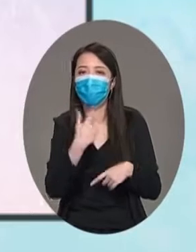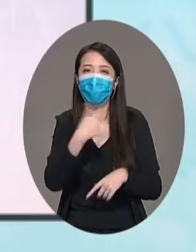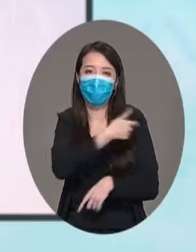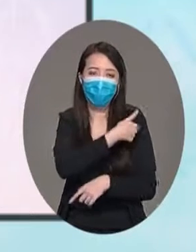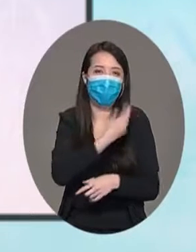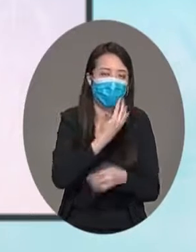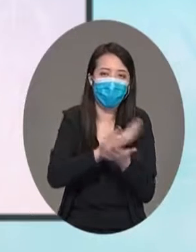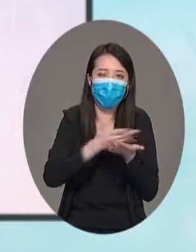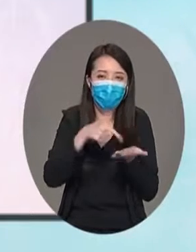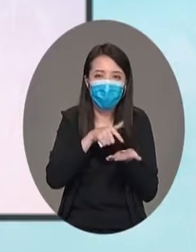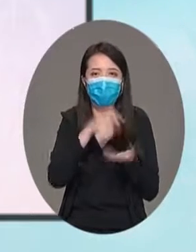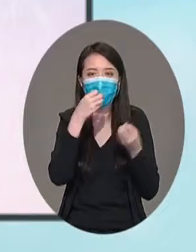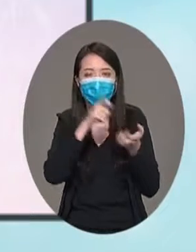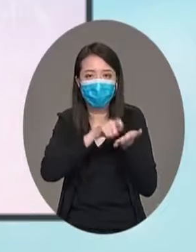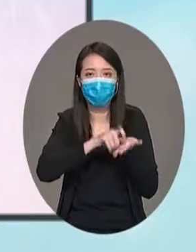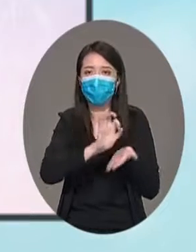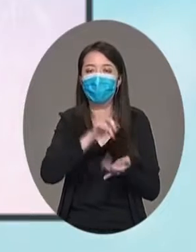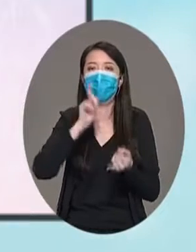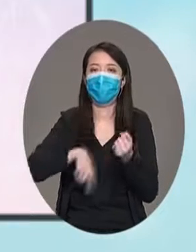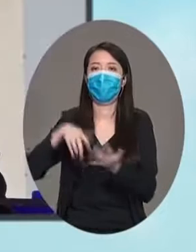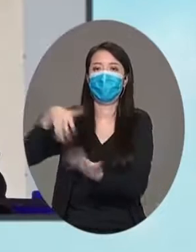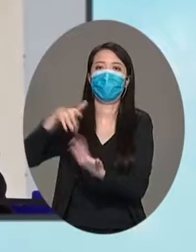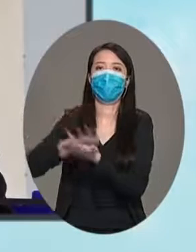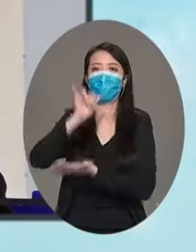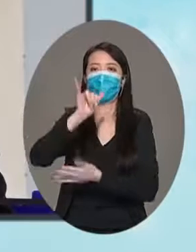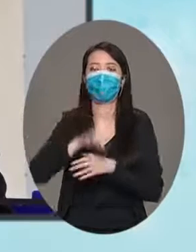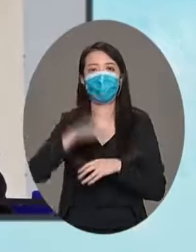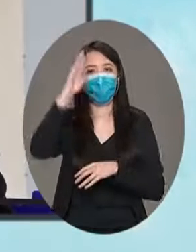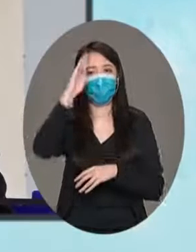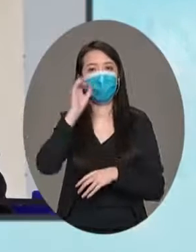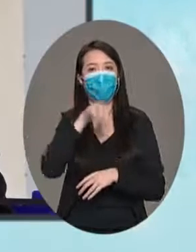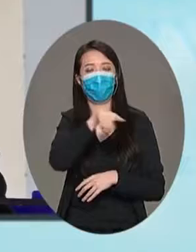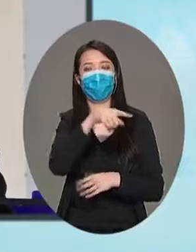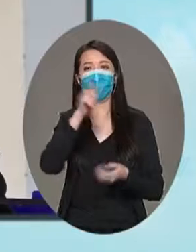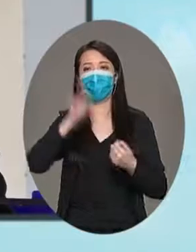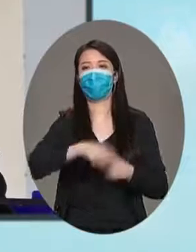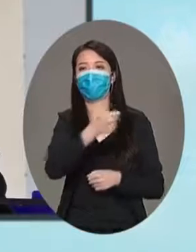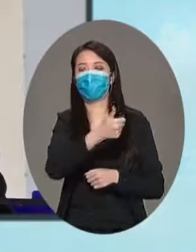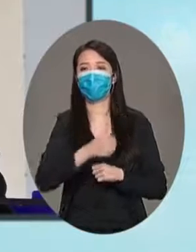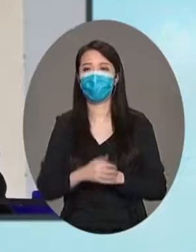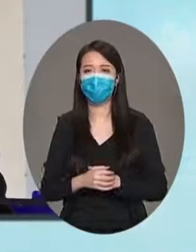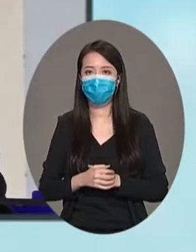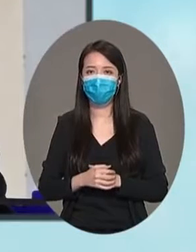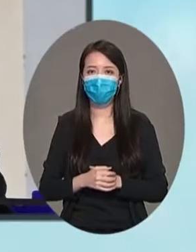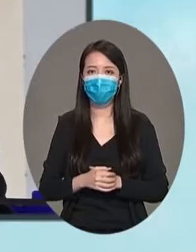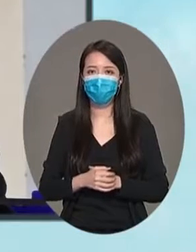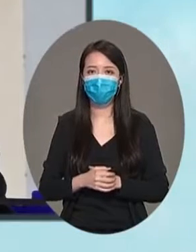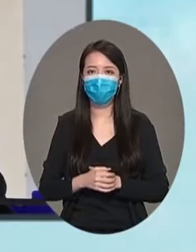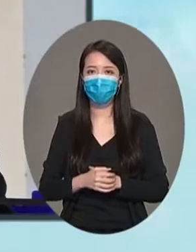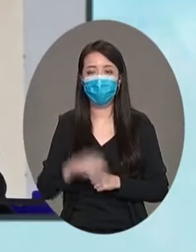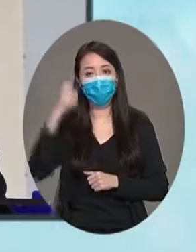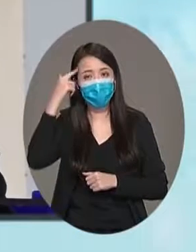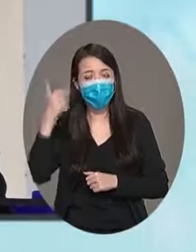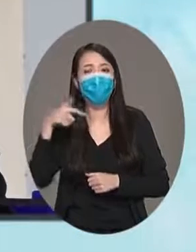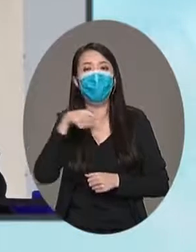量等，最终判被告监禁6年。警方欢迎法庭裁决和判刑。 我们在这里希望对死